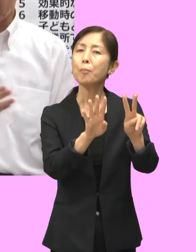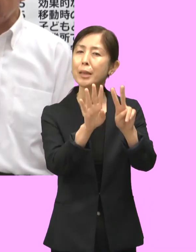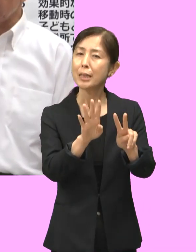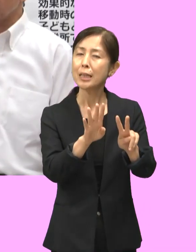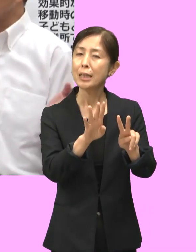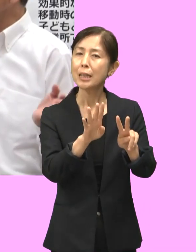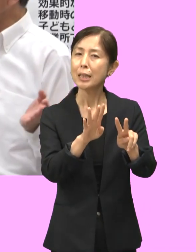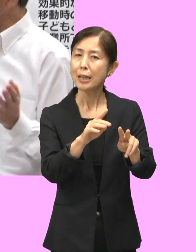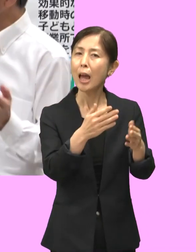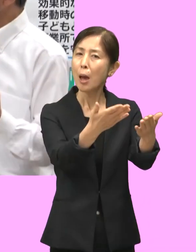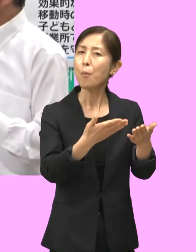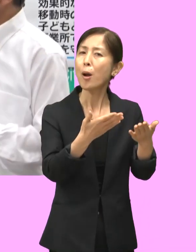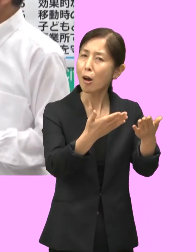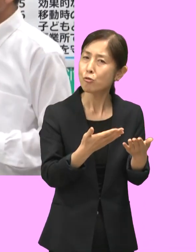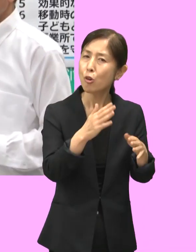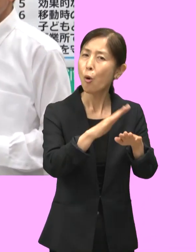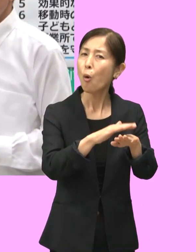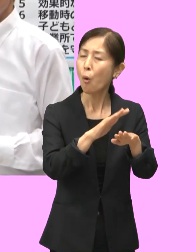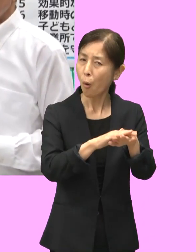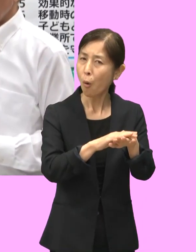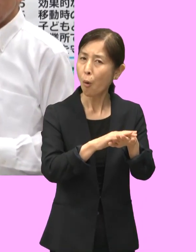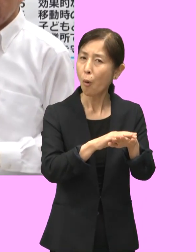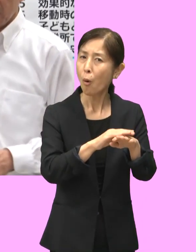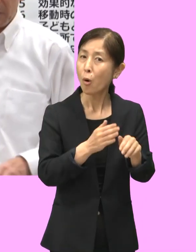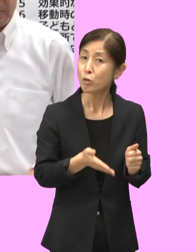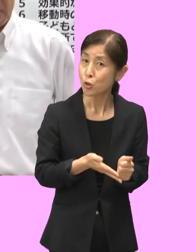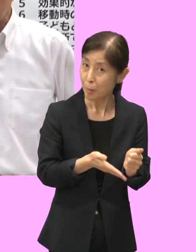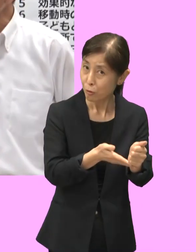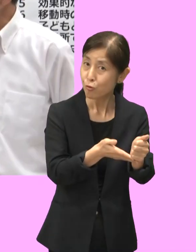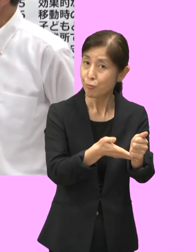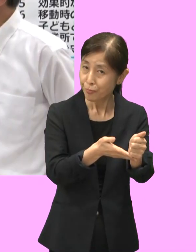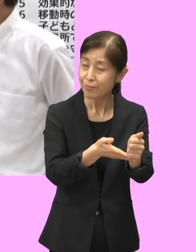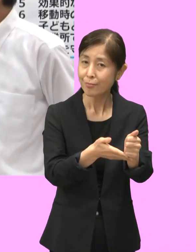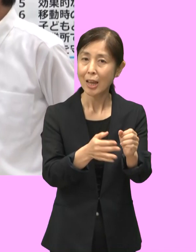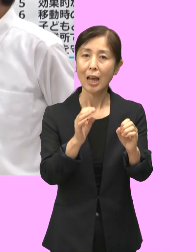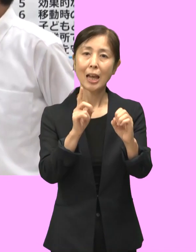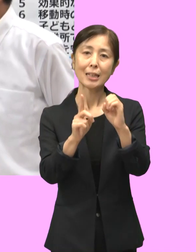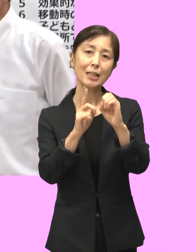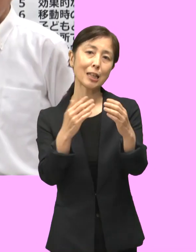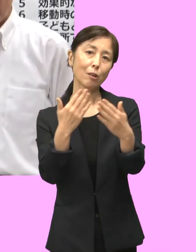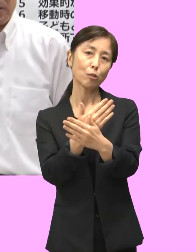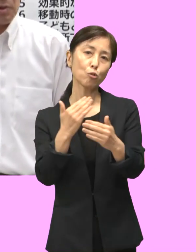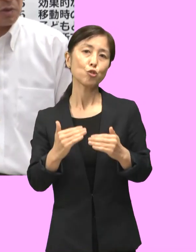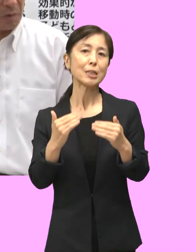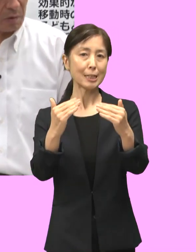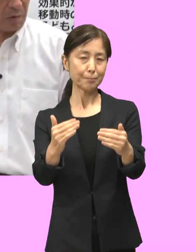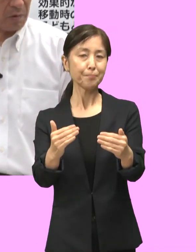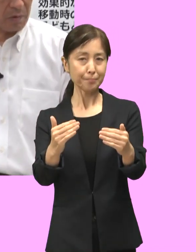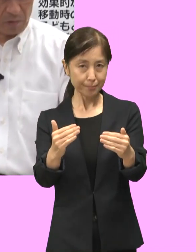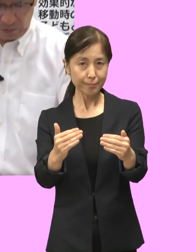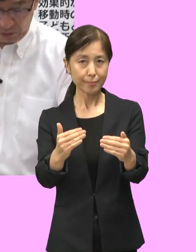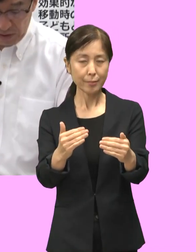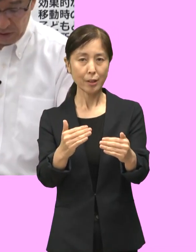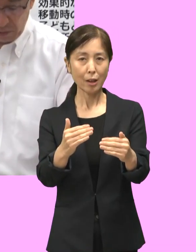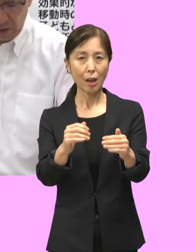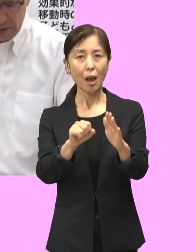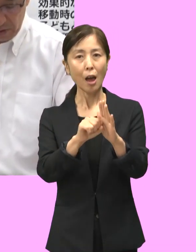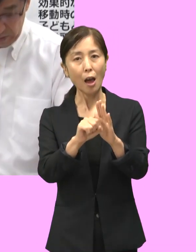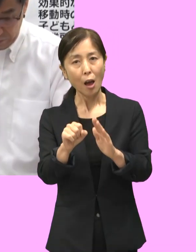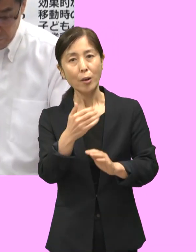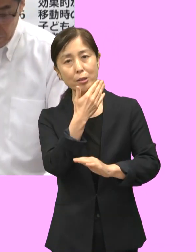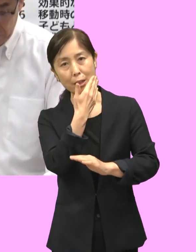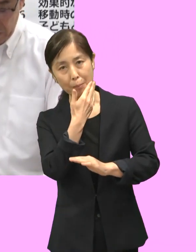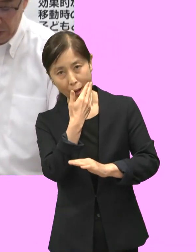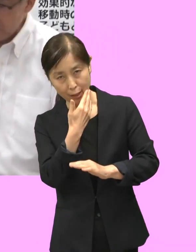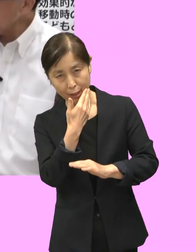にシフトさせることによって、こういうデジタル化の推進によってですね、効率的な事務執行体制を確立